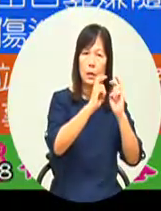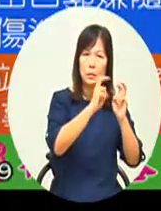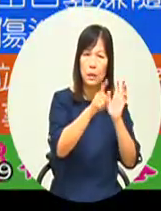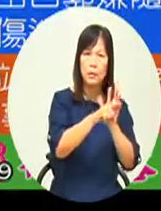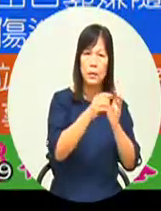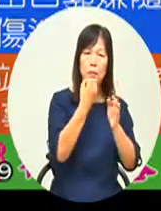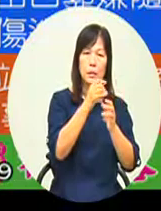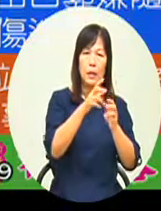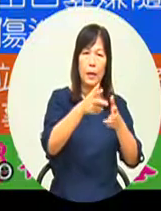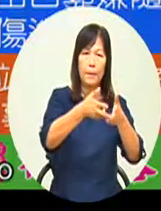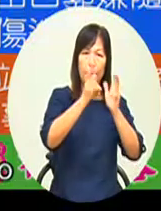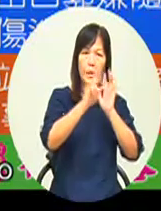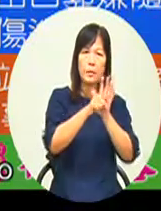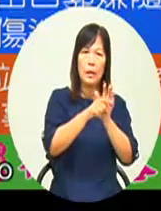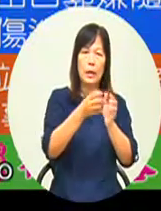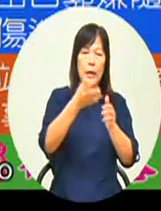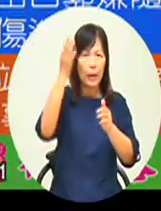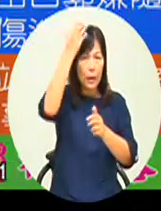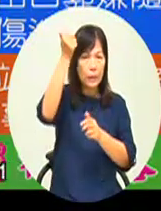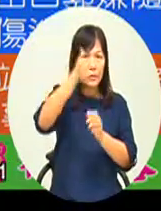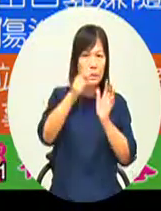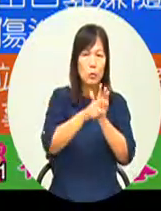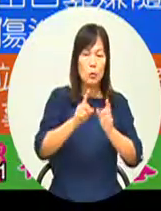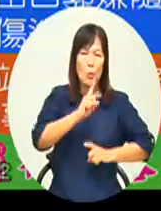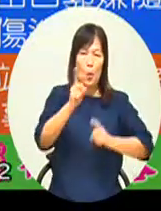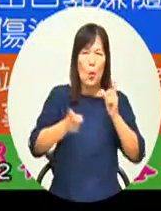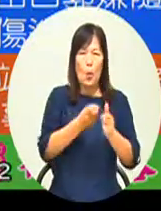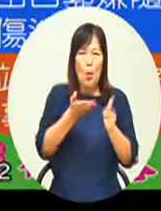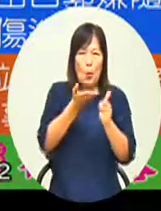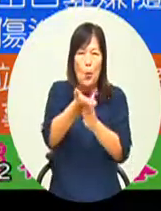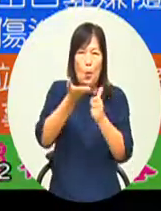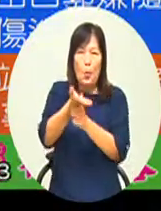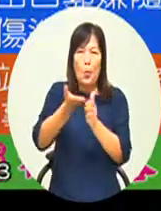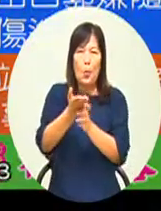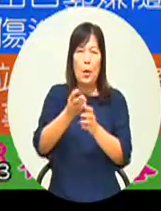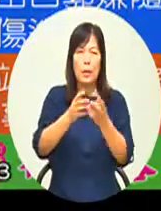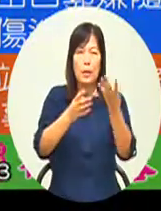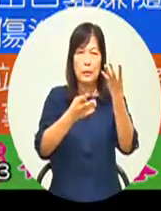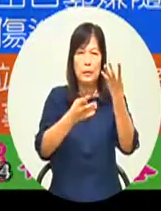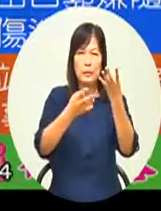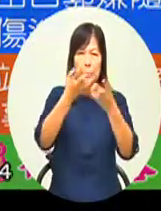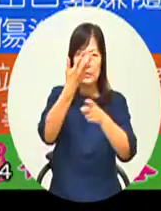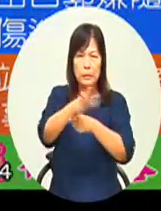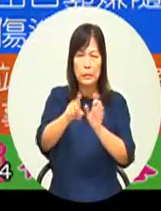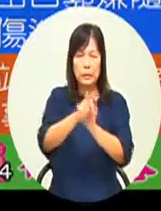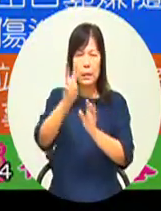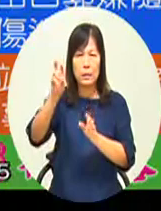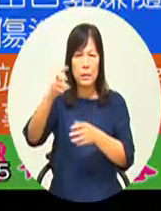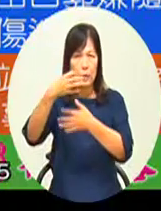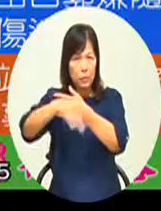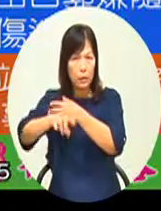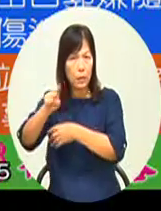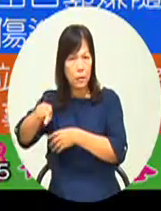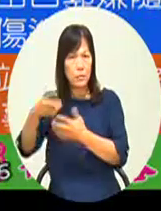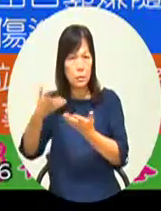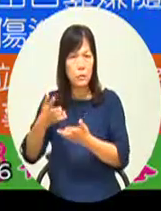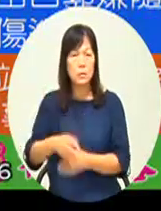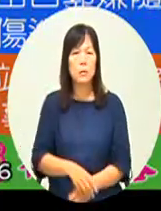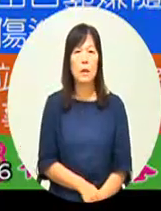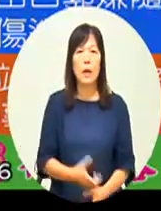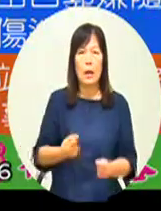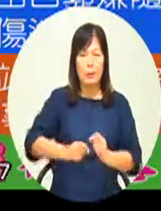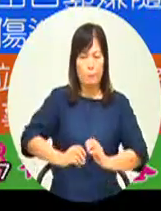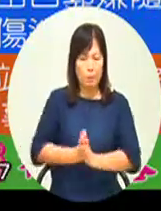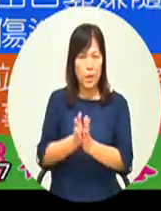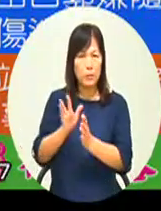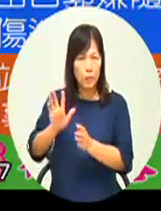南线郑捷、哦，他随机以屠杀40死22伤的事件，伊嘛是立即会